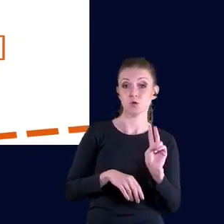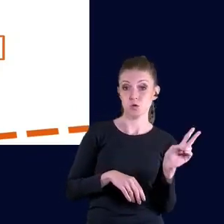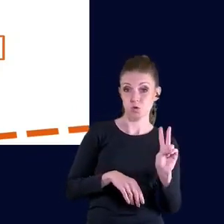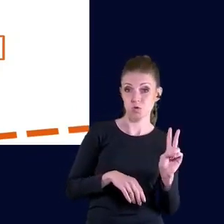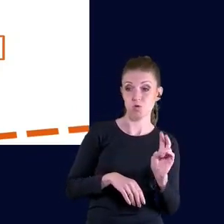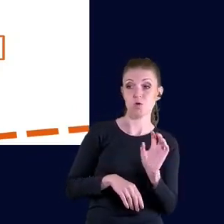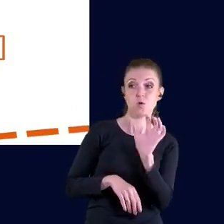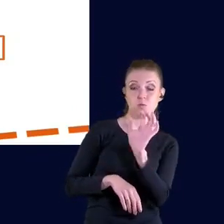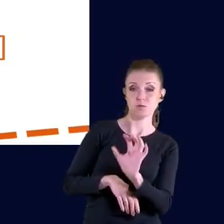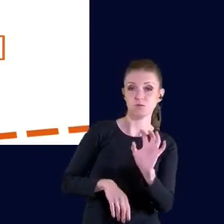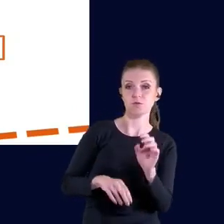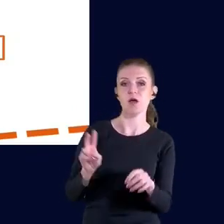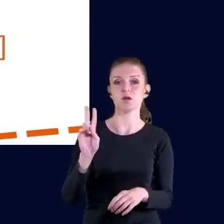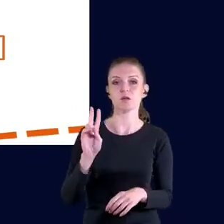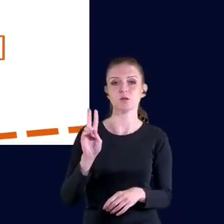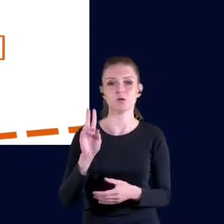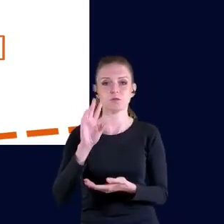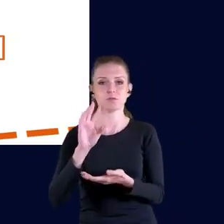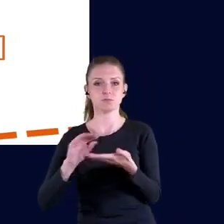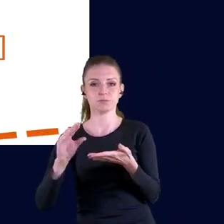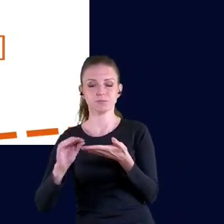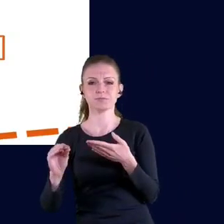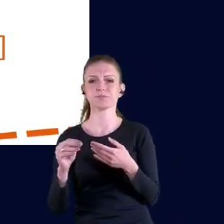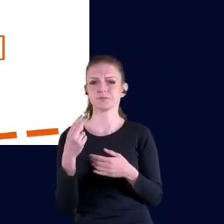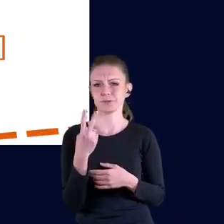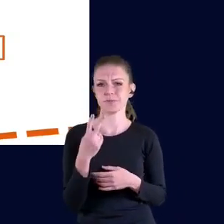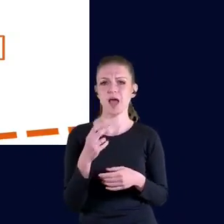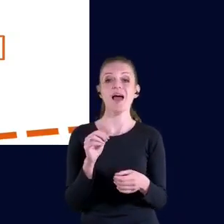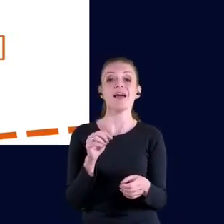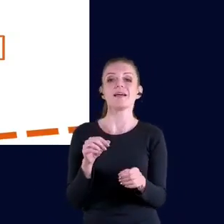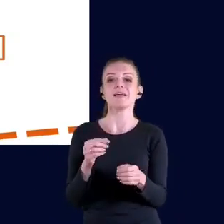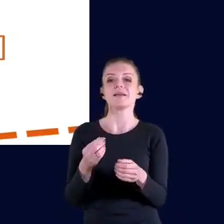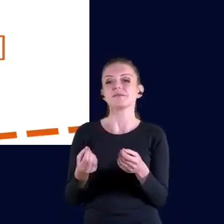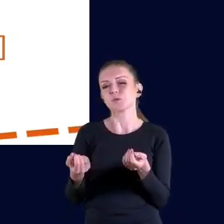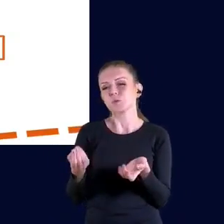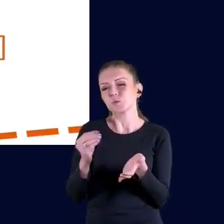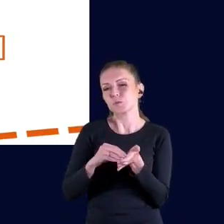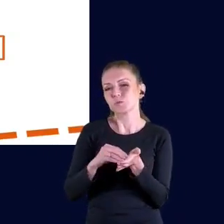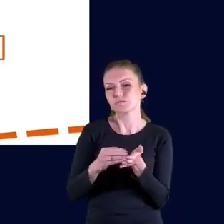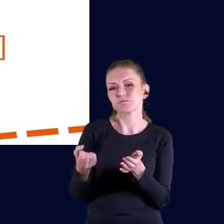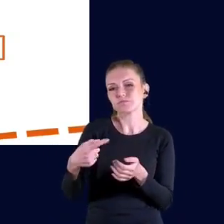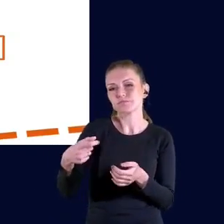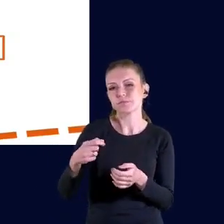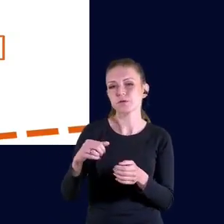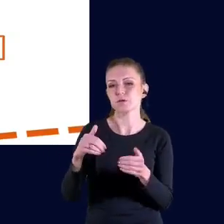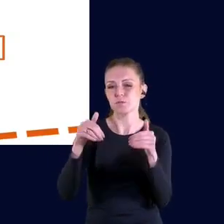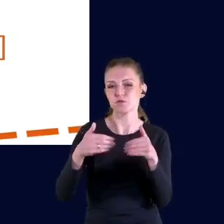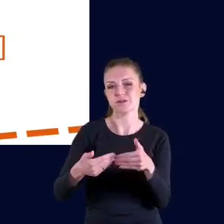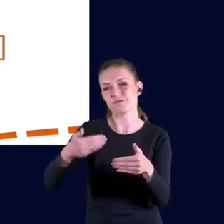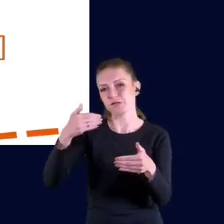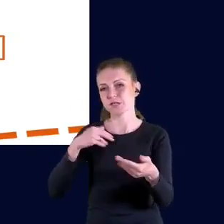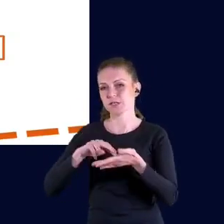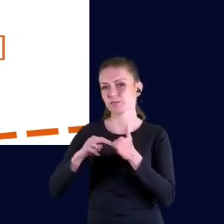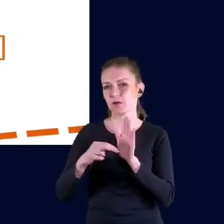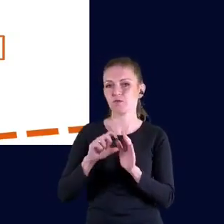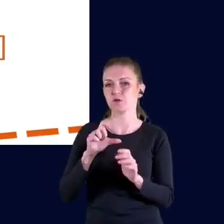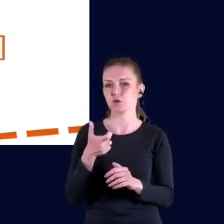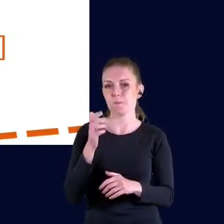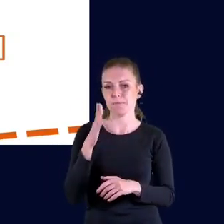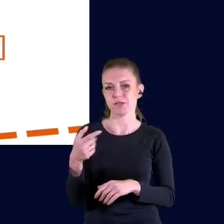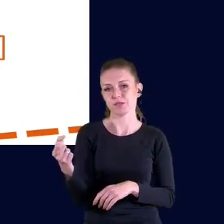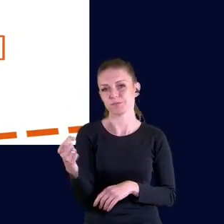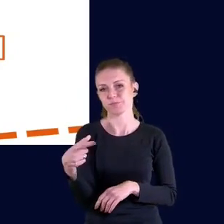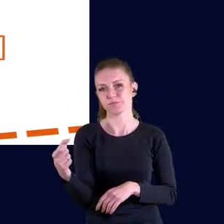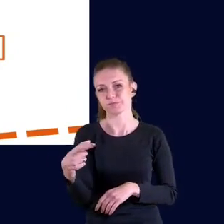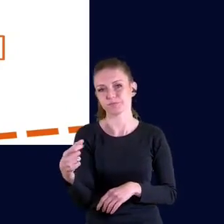nici Tweety można planować z wyprzedzeniem i tutaj pomocne Ich celem jest narzędzie taksówki